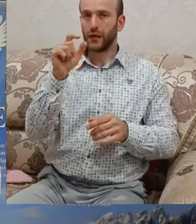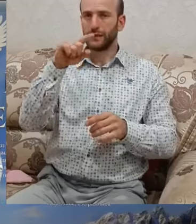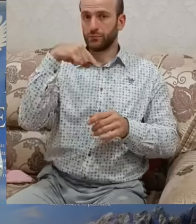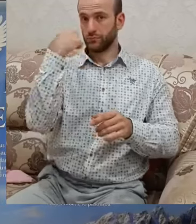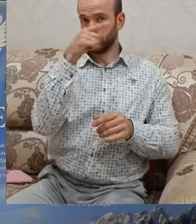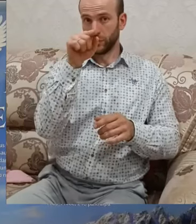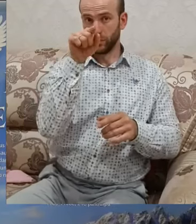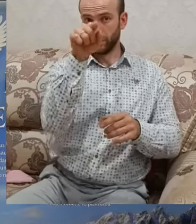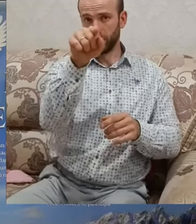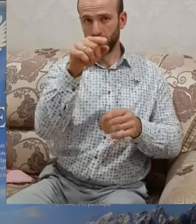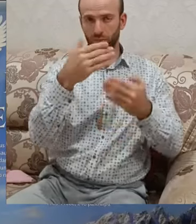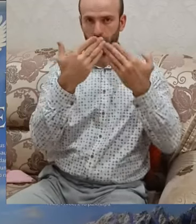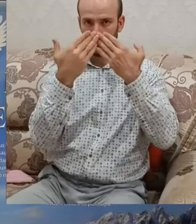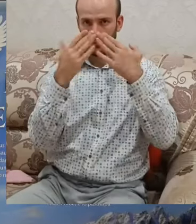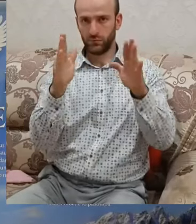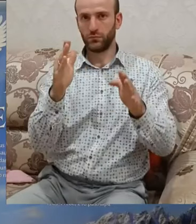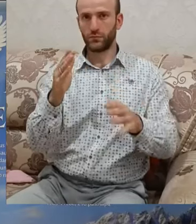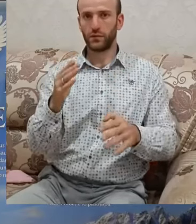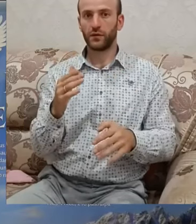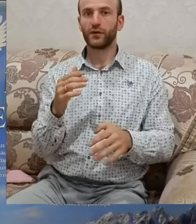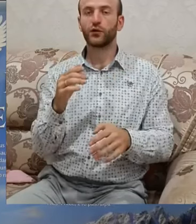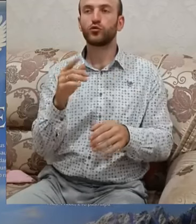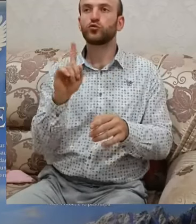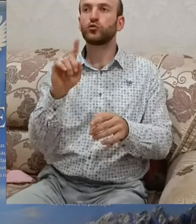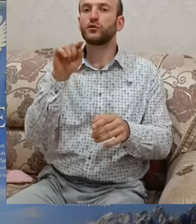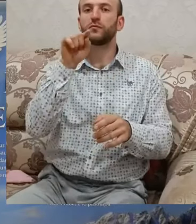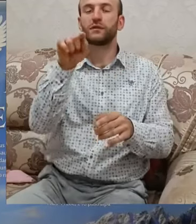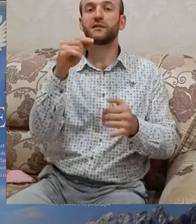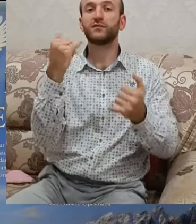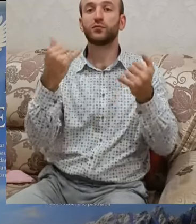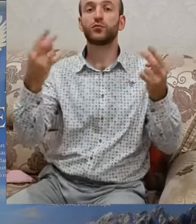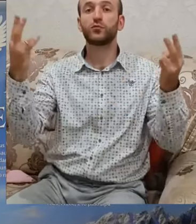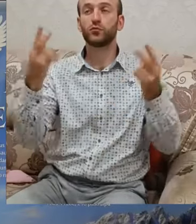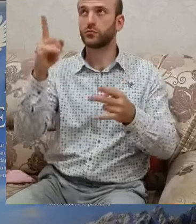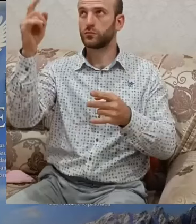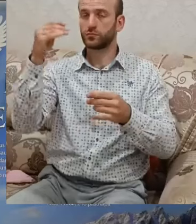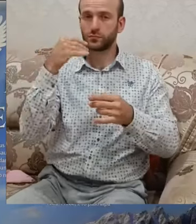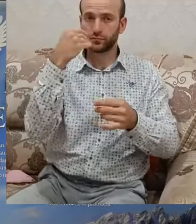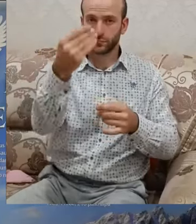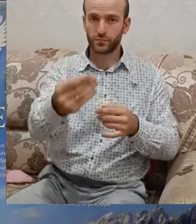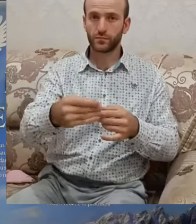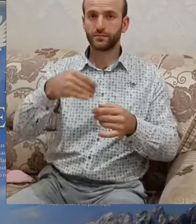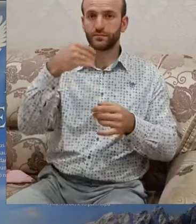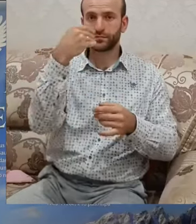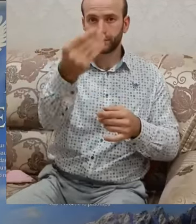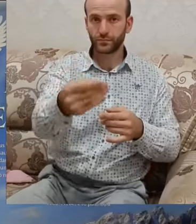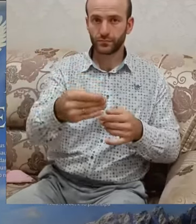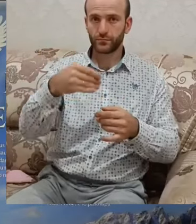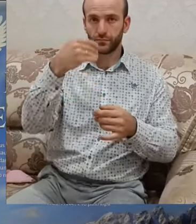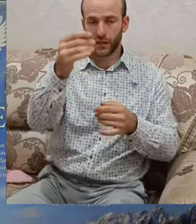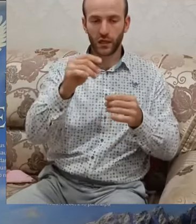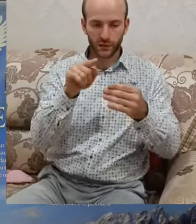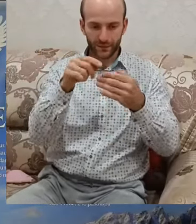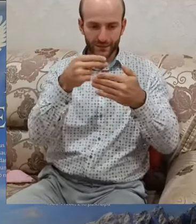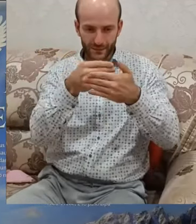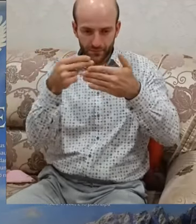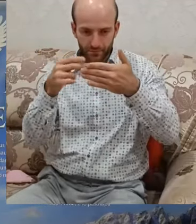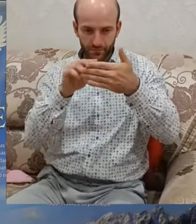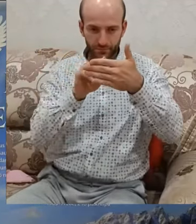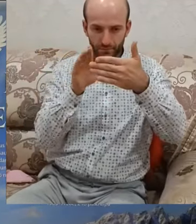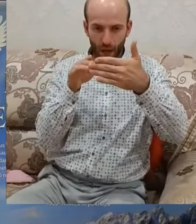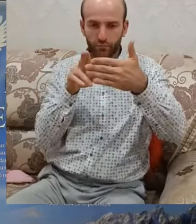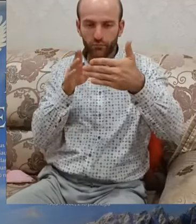То, в чем ты сегодня нуждаешься. Dievas rūpinasi, Бог заботится, kad